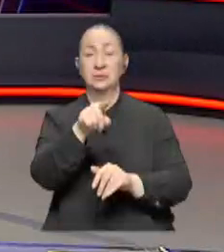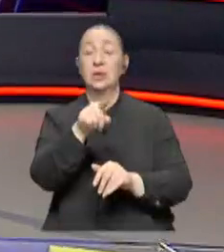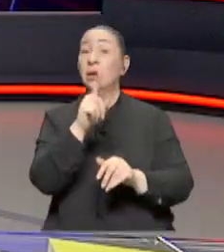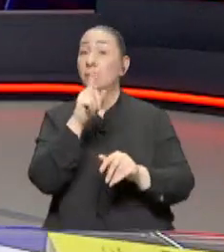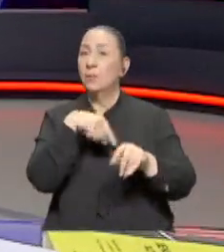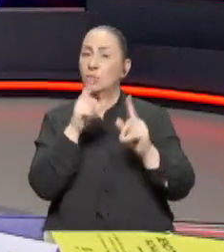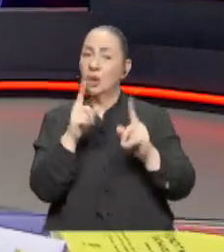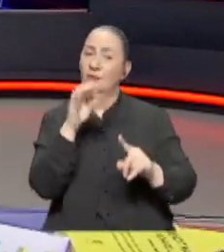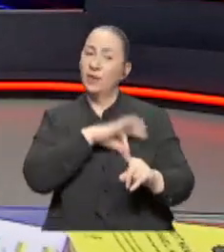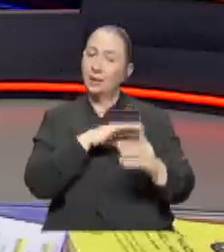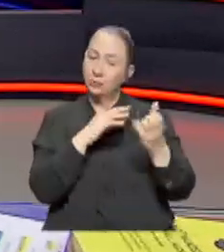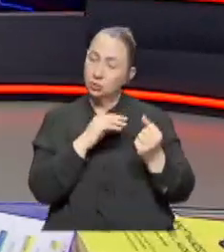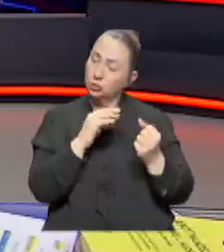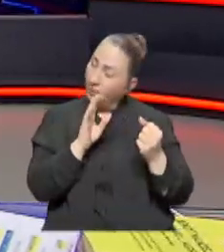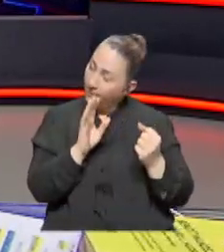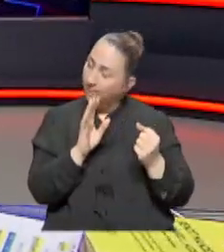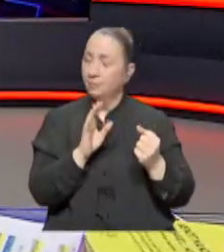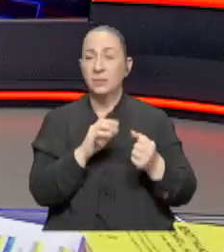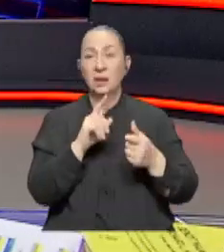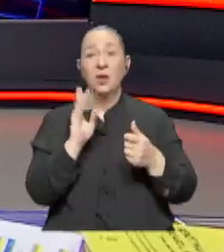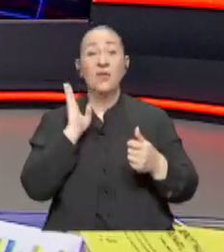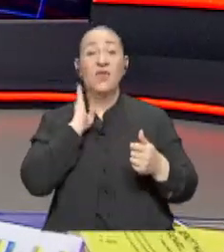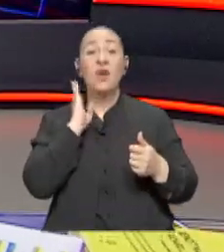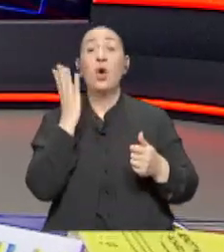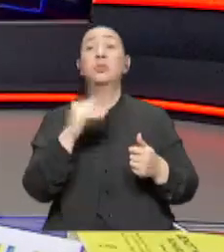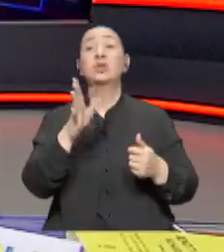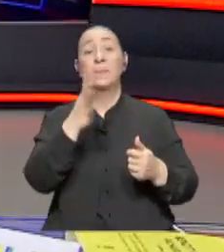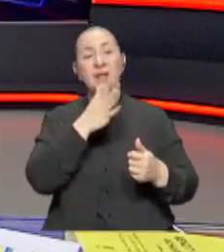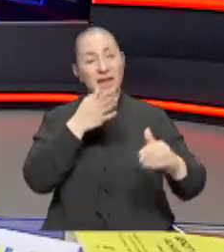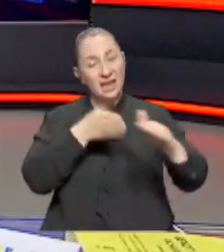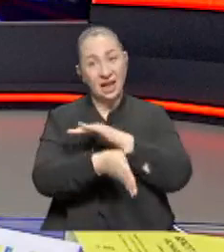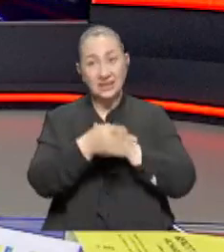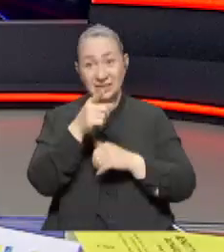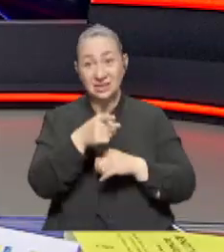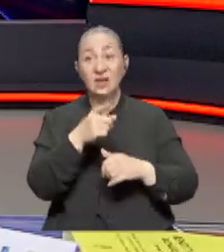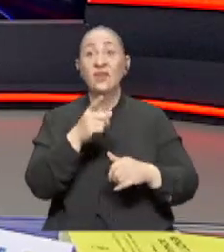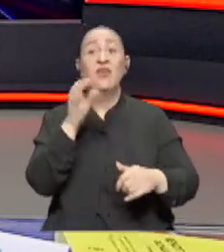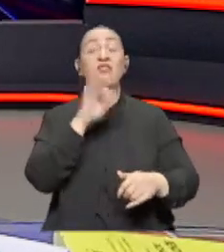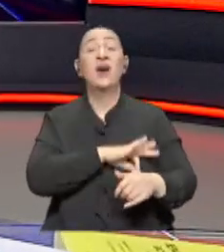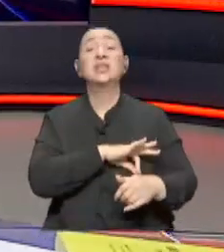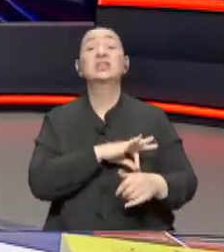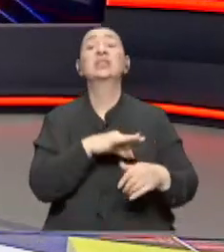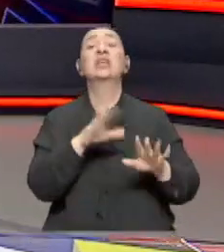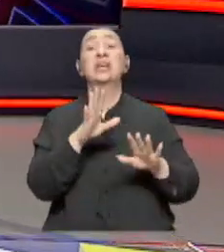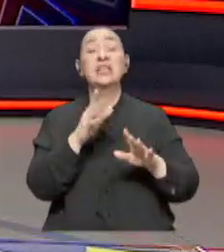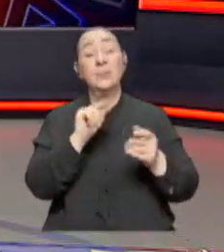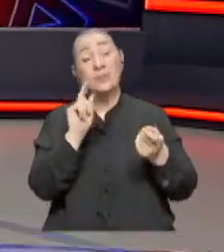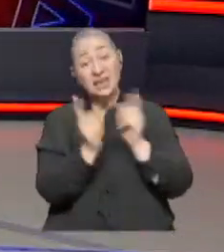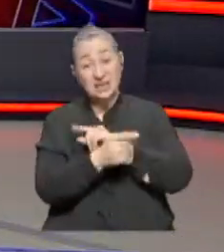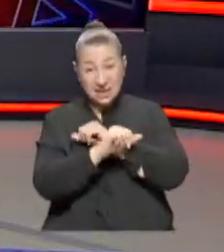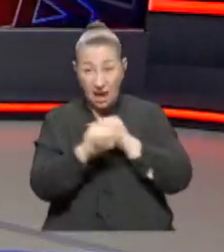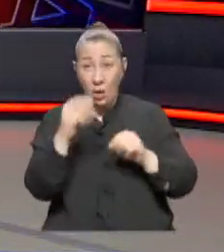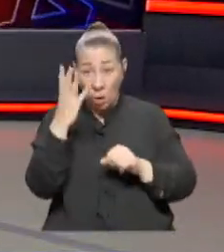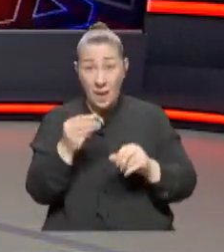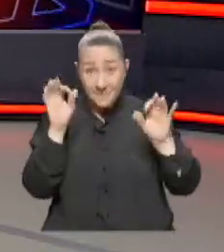Bir dönem faydanız olabilir. Olsun. Ama vefa olmayacağını bilerek girersiniz. Ve faydanız değil, hatta tam tersine